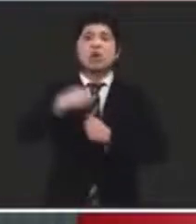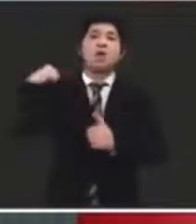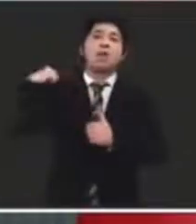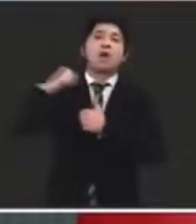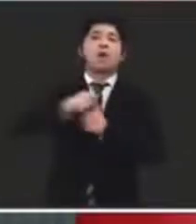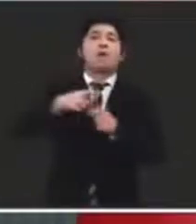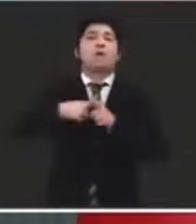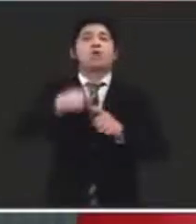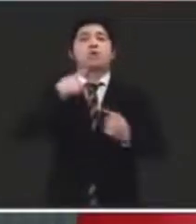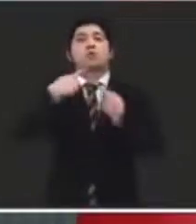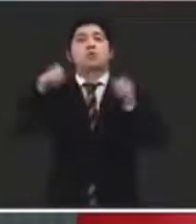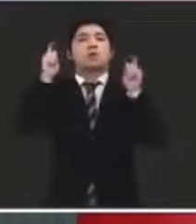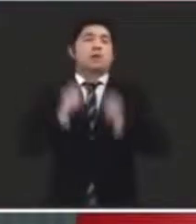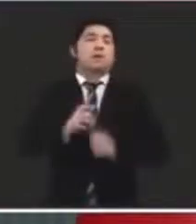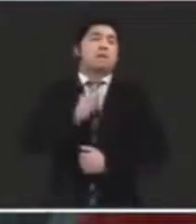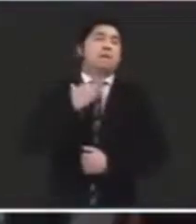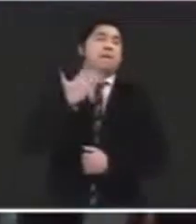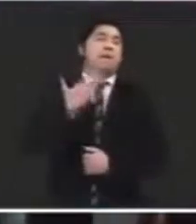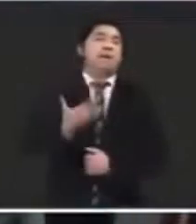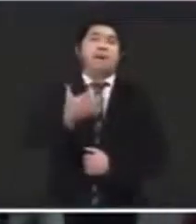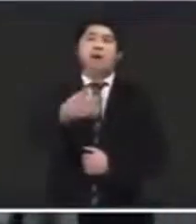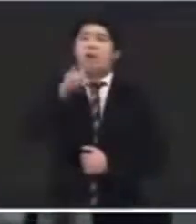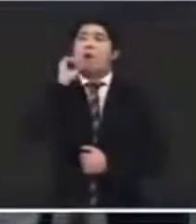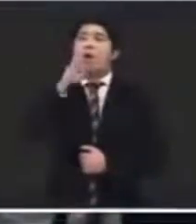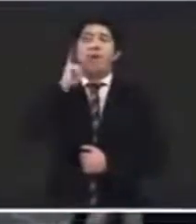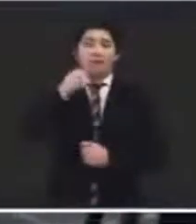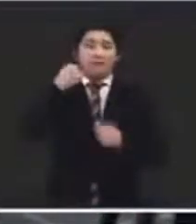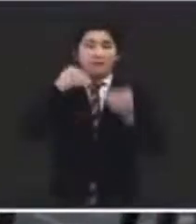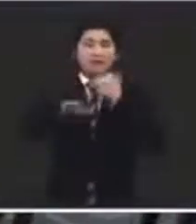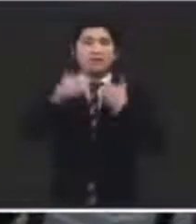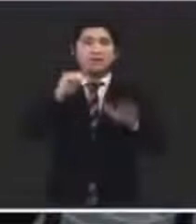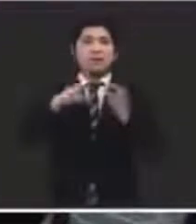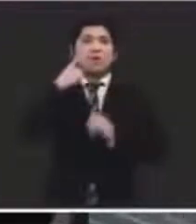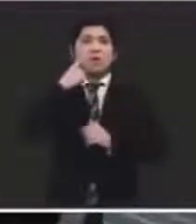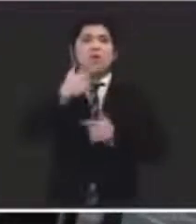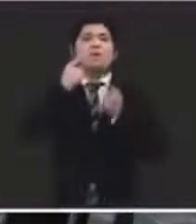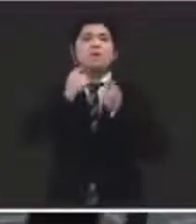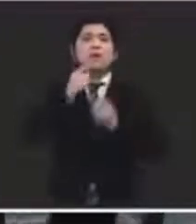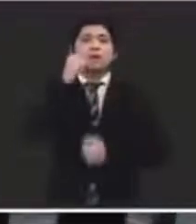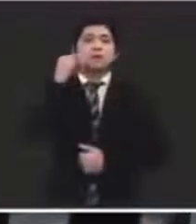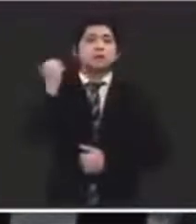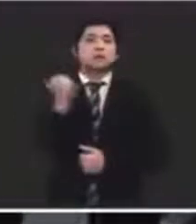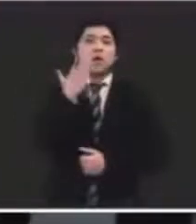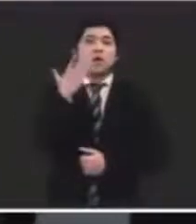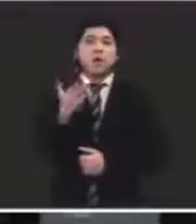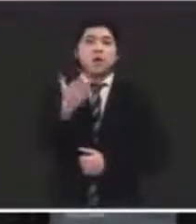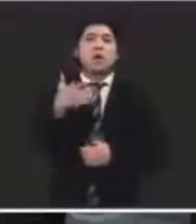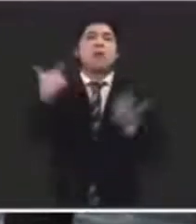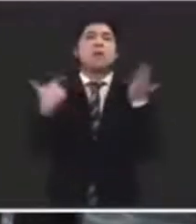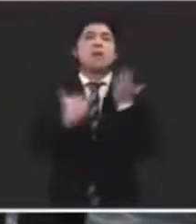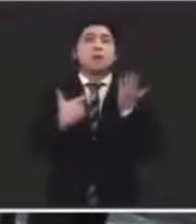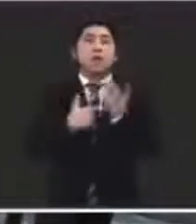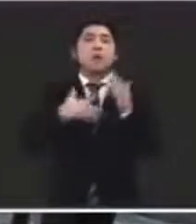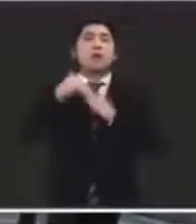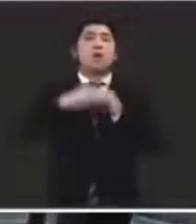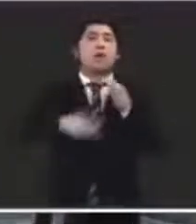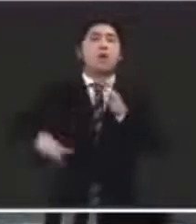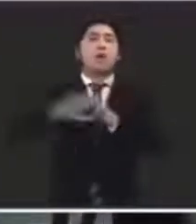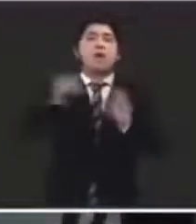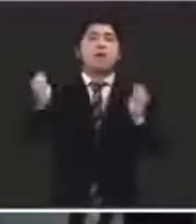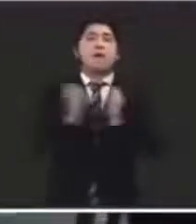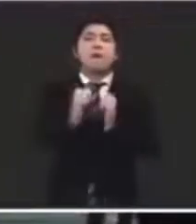daha paylaştık öğretmen atamalarından derslik sayısını altyapıdan teknolojiye kadar